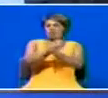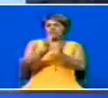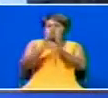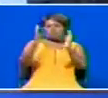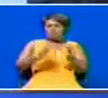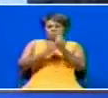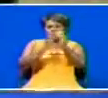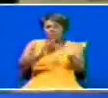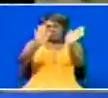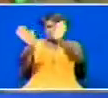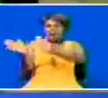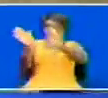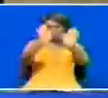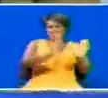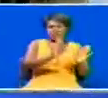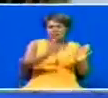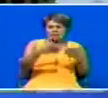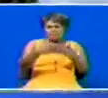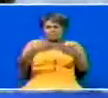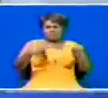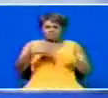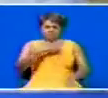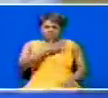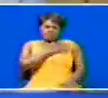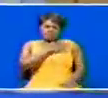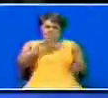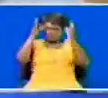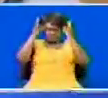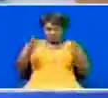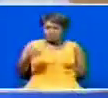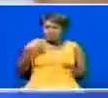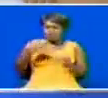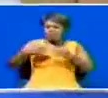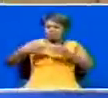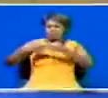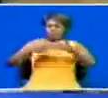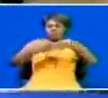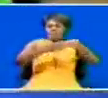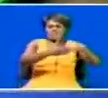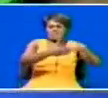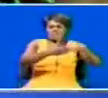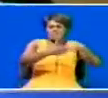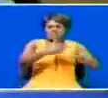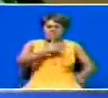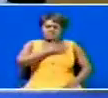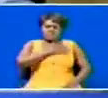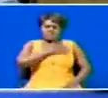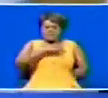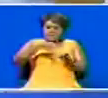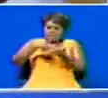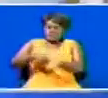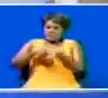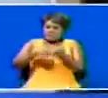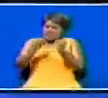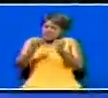kinara waipa Kalonzo Musyoka, na kabla ya NASA kuamua anayestahili kupeperusha bendera ya muungano huo, alisisitiza